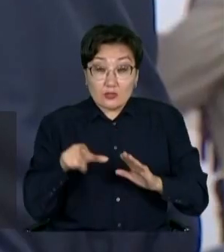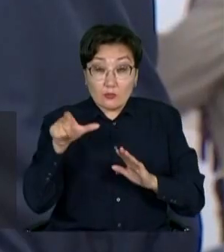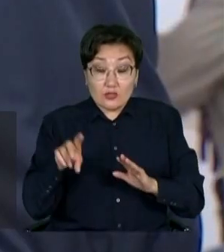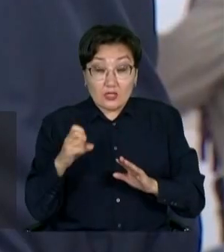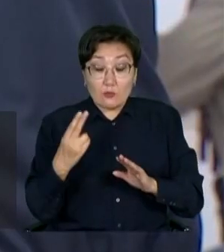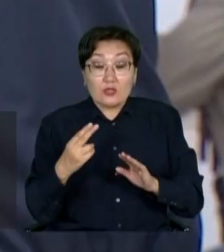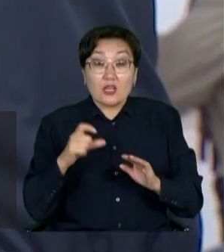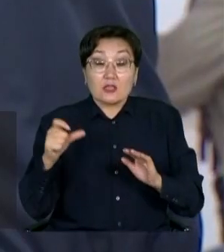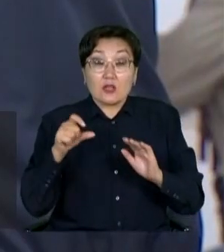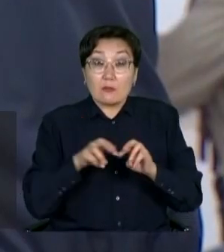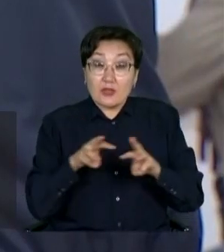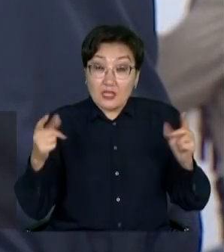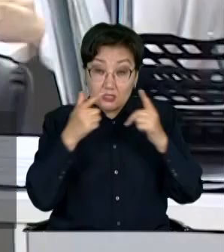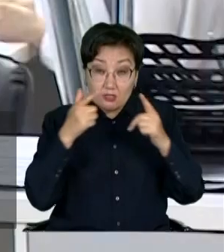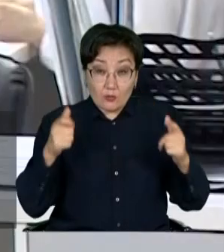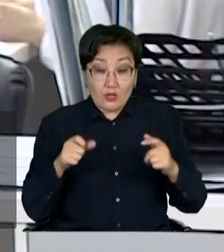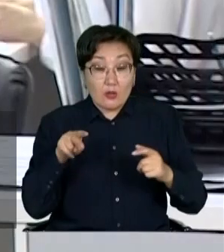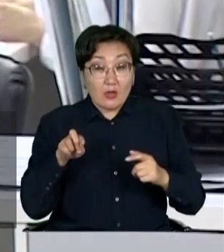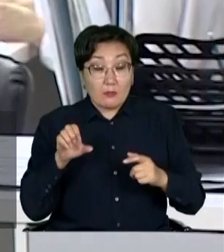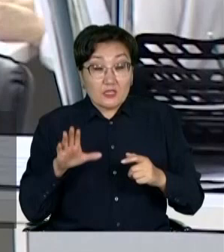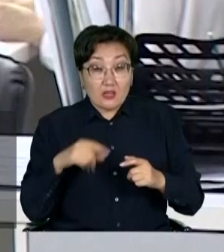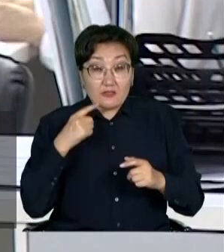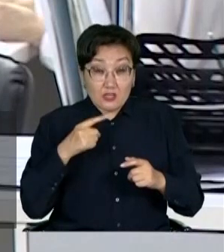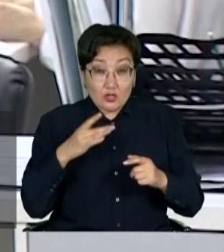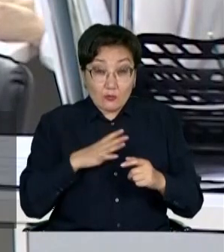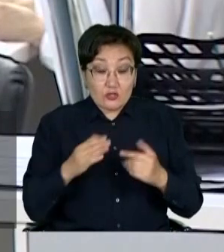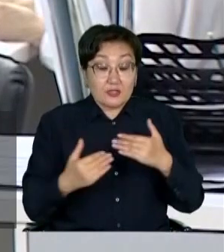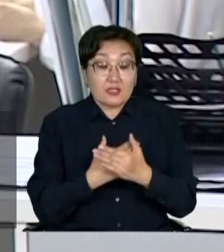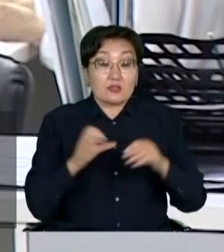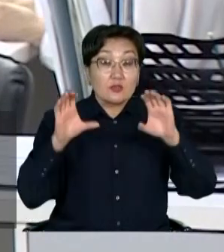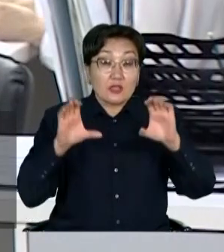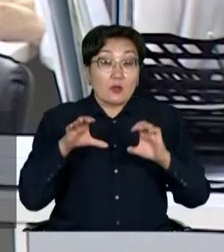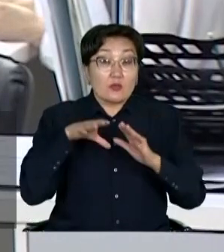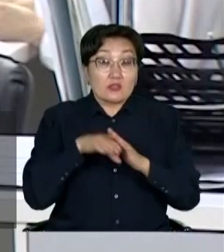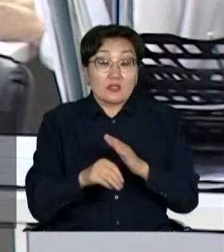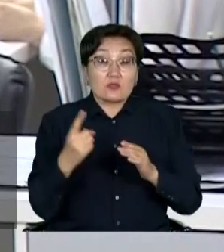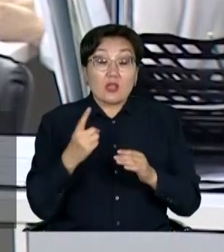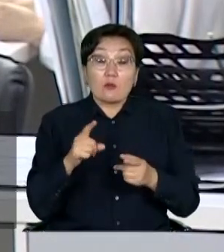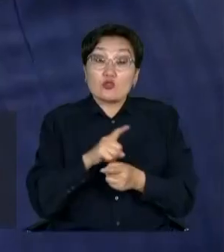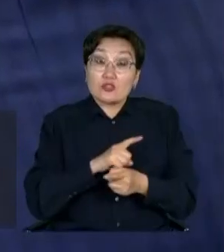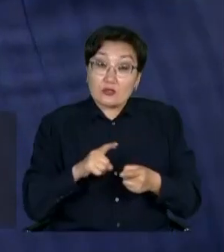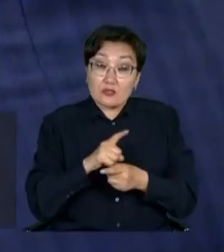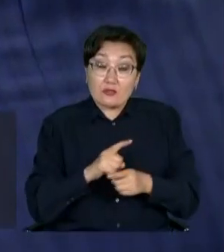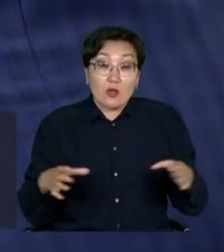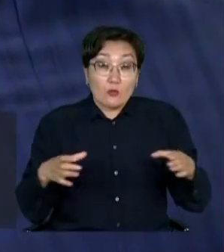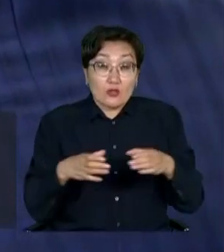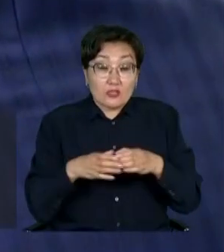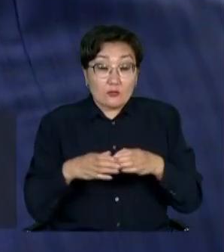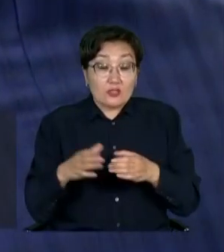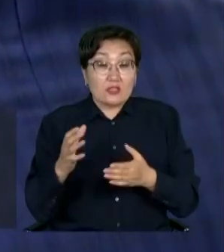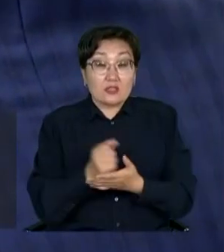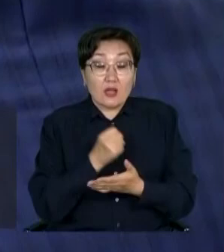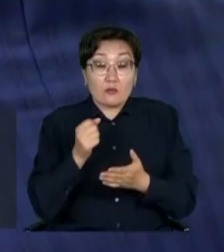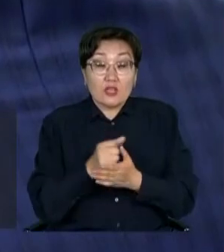ұлттық экономика министрі хабарлады. Нұрлан Байбазаровтың ақпарынша жаңа кодекске енгізілетін тағы бір өзгеріс – корпоративтік табыс